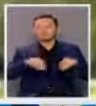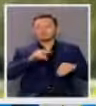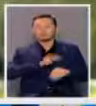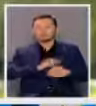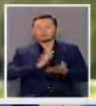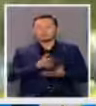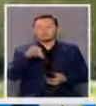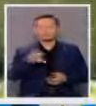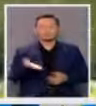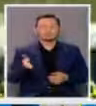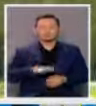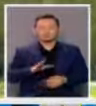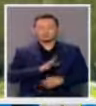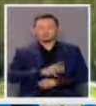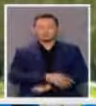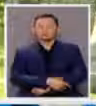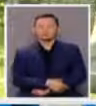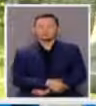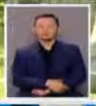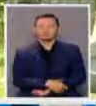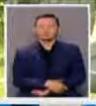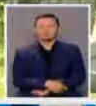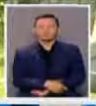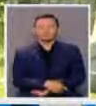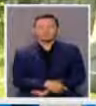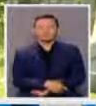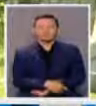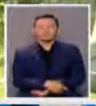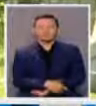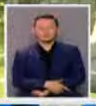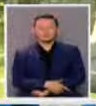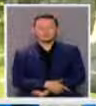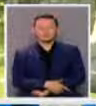4000 саженцев. Эдуард Михель, Эльвира Рахымжанкызы, Талгат Куанышев, служба новостей.